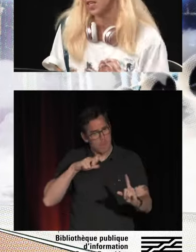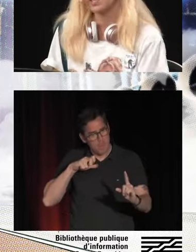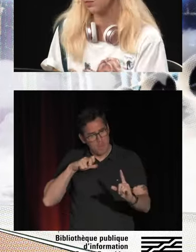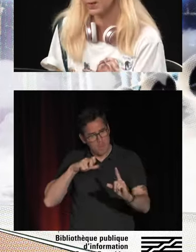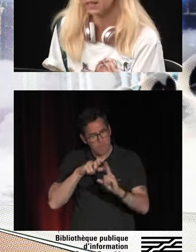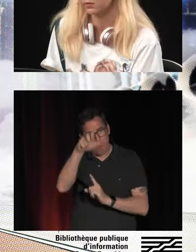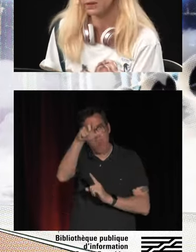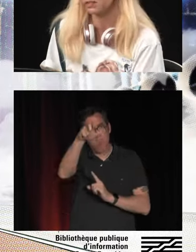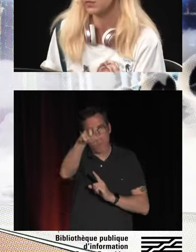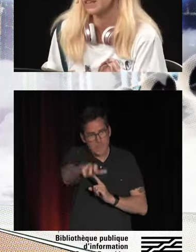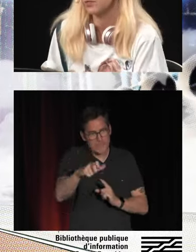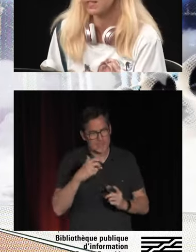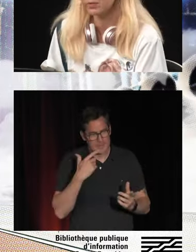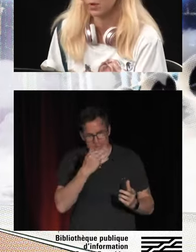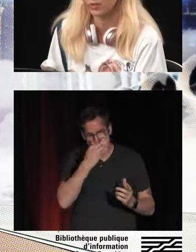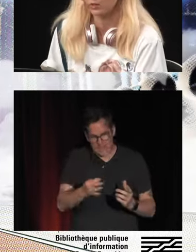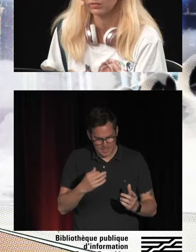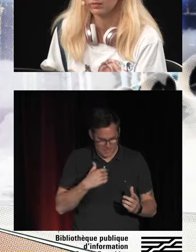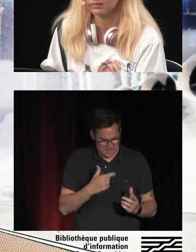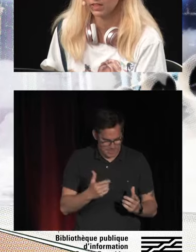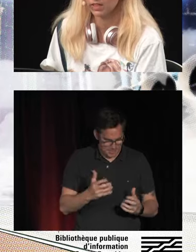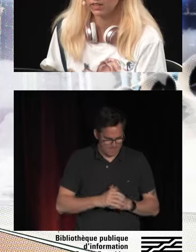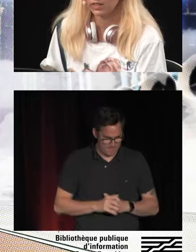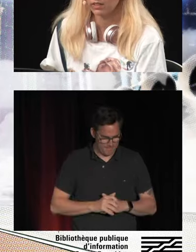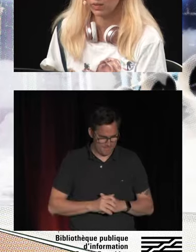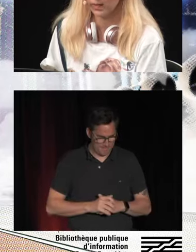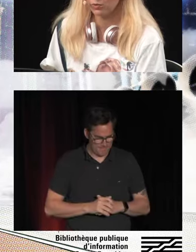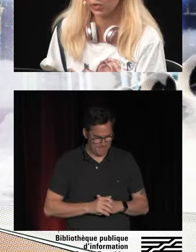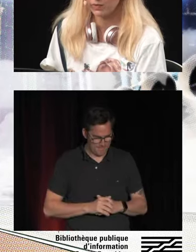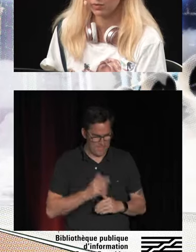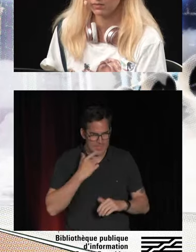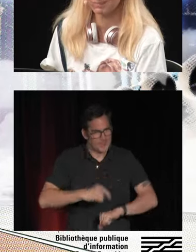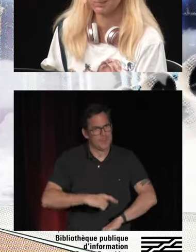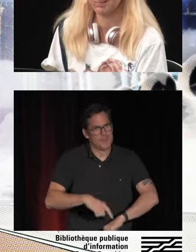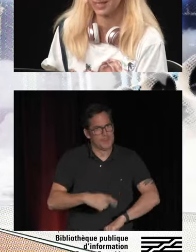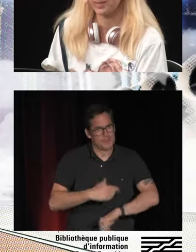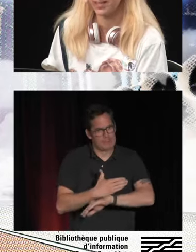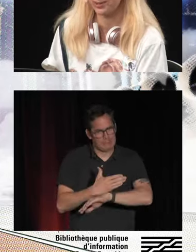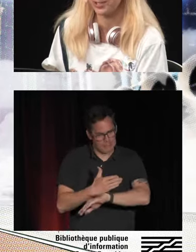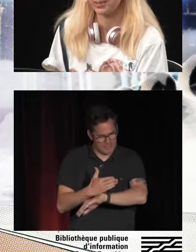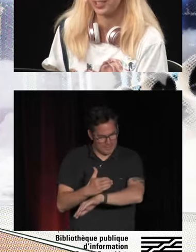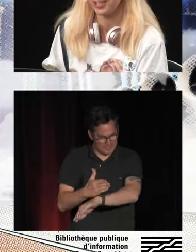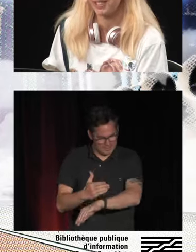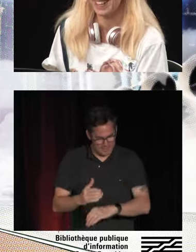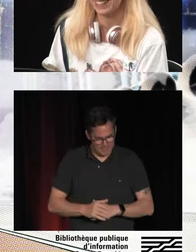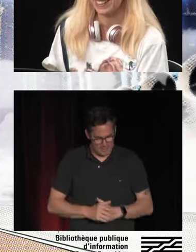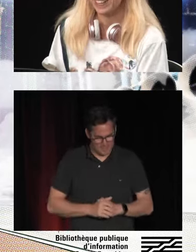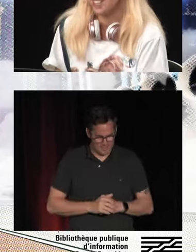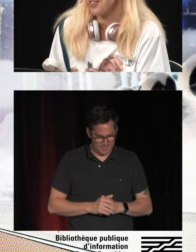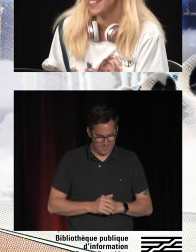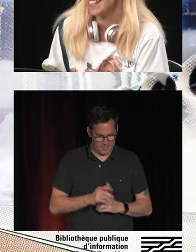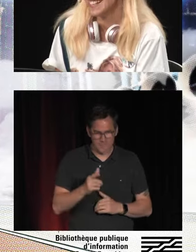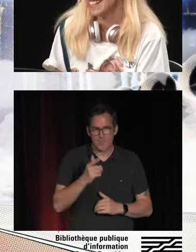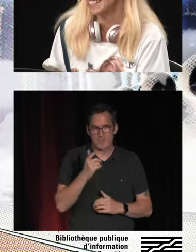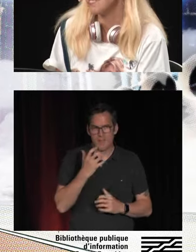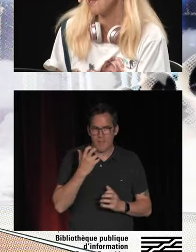rebondissez. Ça ne veut pas, hein, il veut pas. On va arrêter de faire ça parce qu'on va perdre du temps. On va perdre du temps parce que... Ouais, mais évidemment, le jeu me donne un champi.